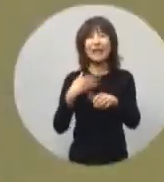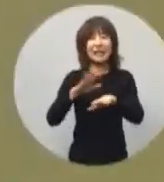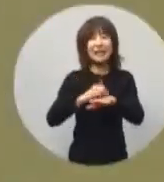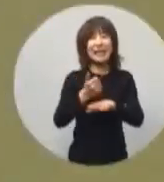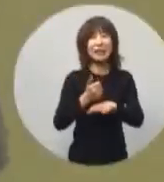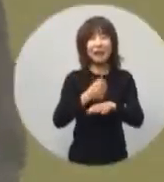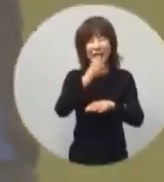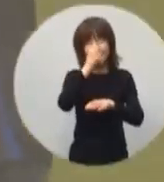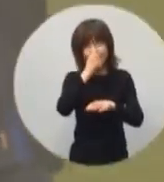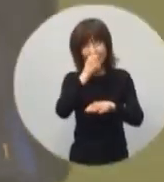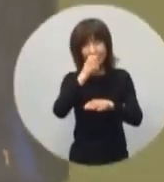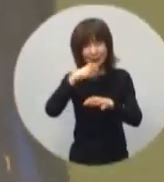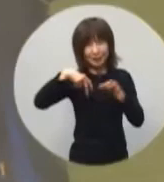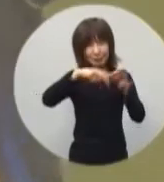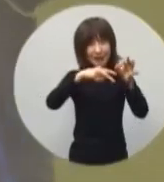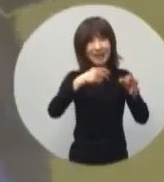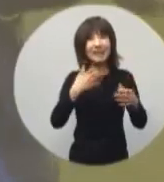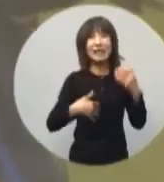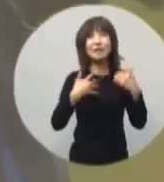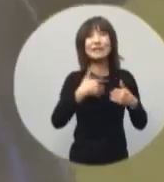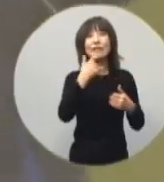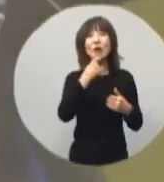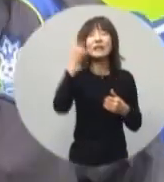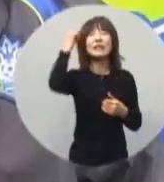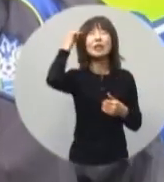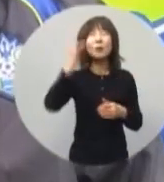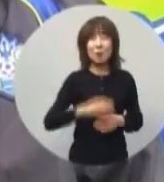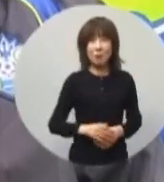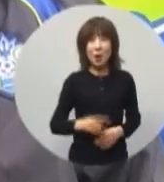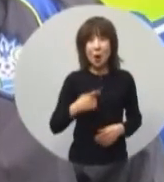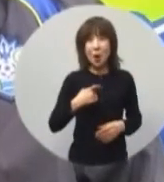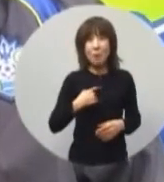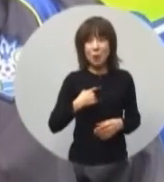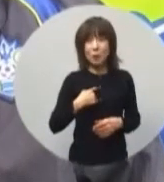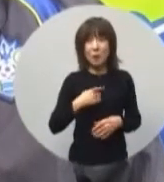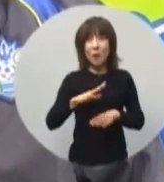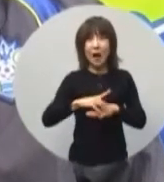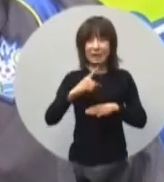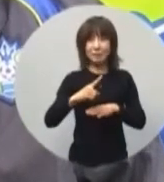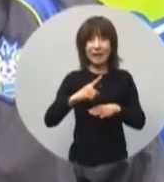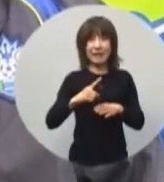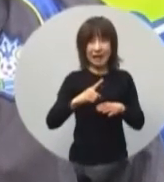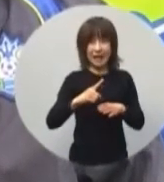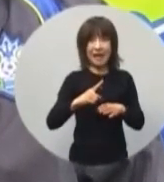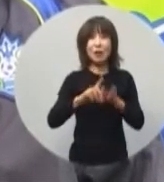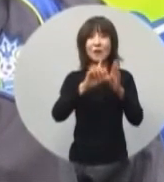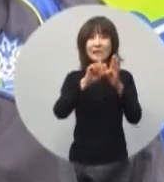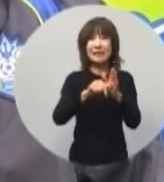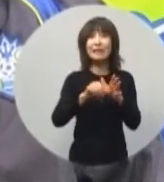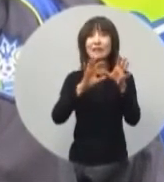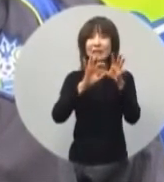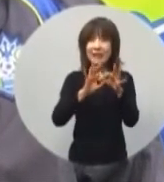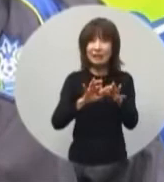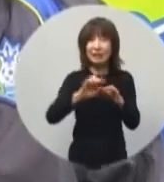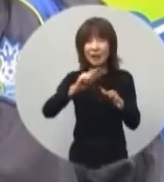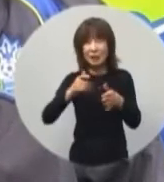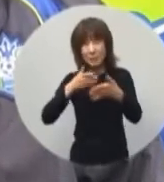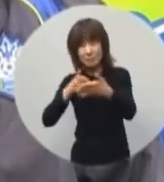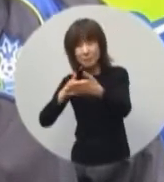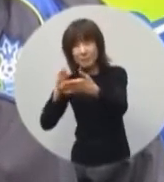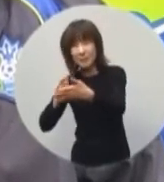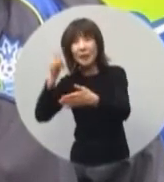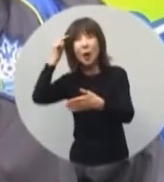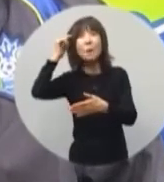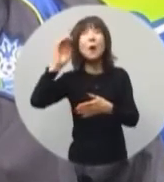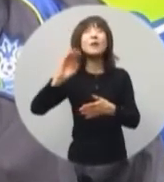そのプレーを楽しんでもらいたいなと思いますし、僕にとっても初めての J1 のシーズンなんで、いろいろあると思いますけども、まあ、